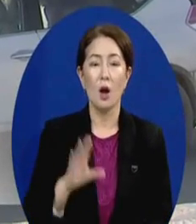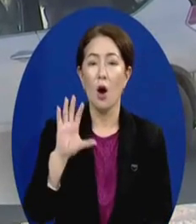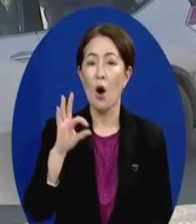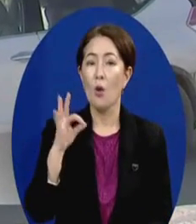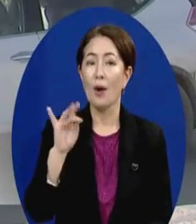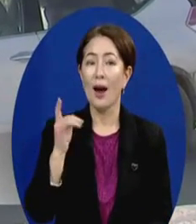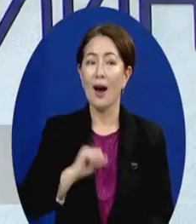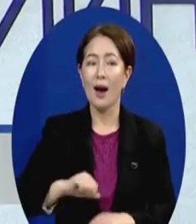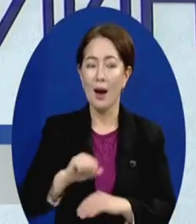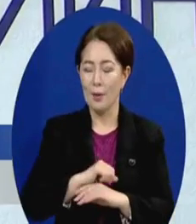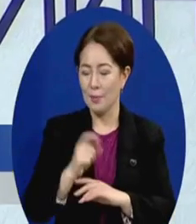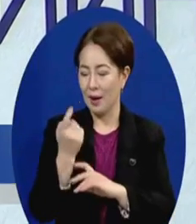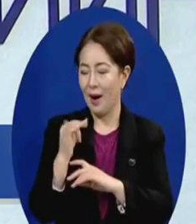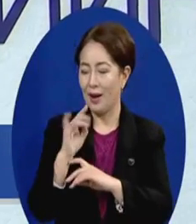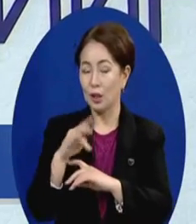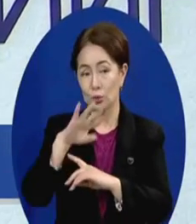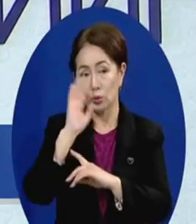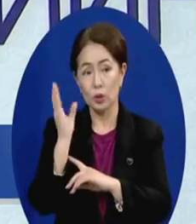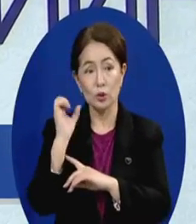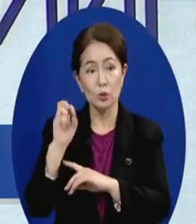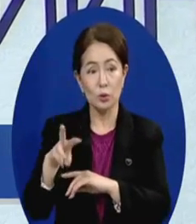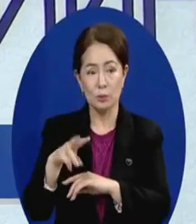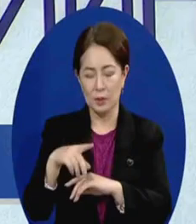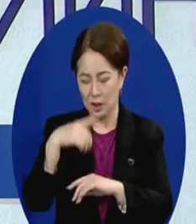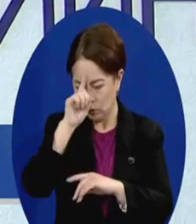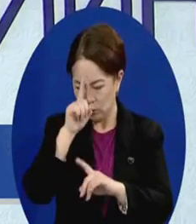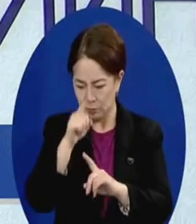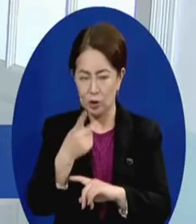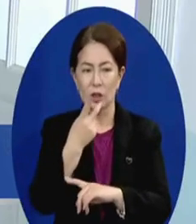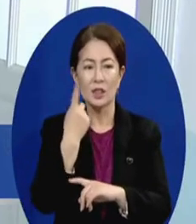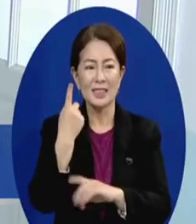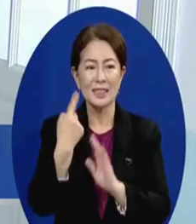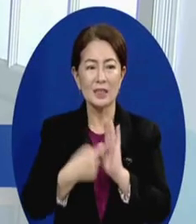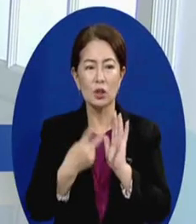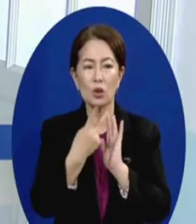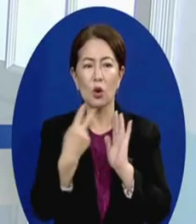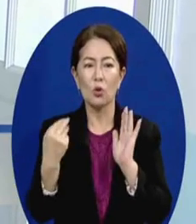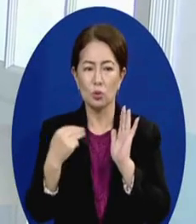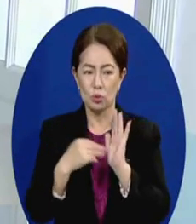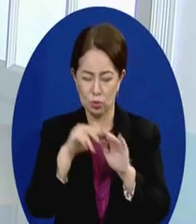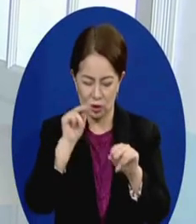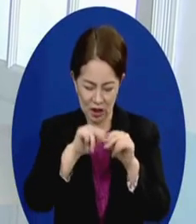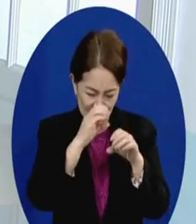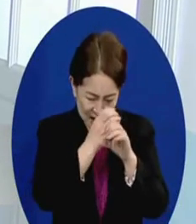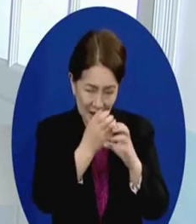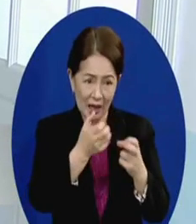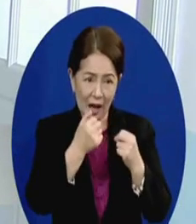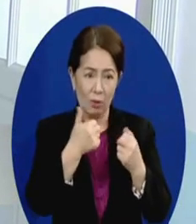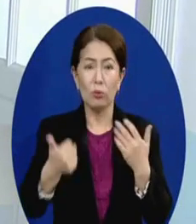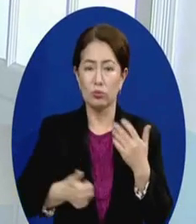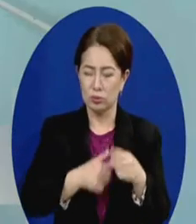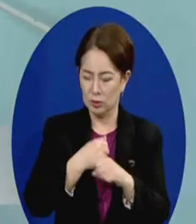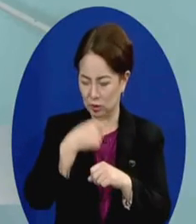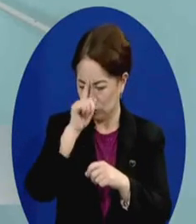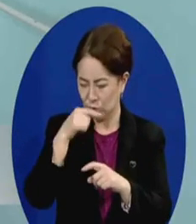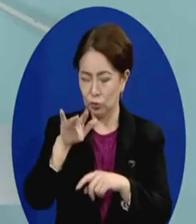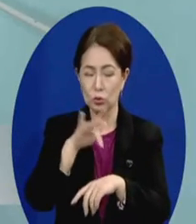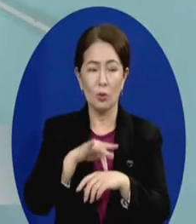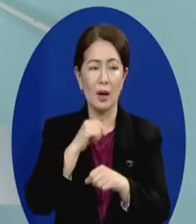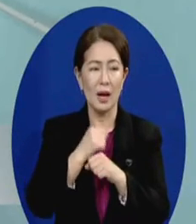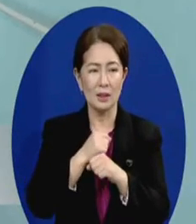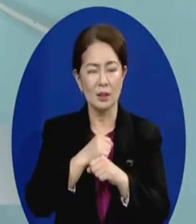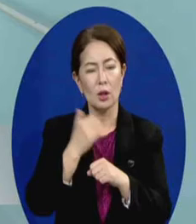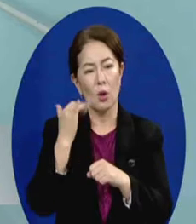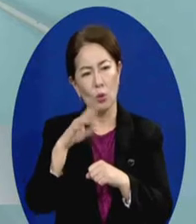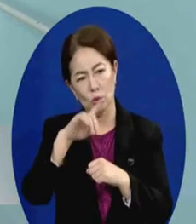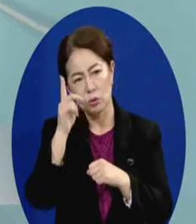Өвөр Хангай аймгийн Хайрхан Дулаан сумын эрүүл мэндийн төв сарда 200 гаруй хүнээс шинжилгээ авч гүйцэтгэлээ нөхдөг. Эрүүл мэндийн төвийн ажилчдын цалин, ус